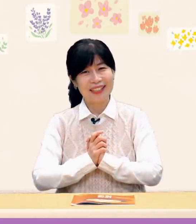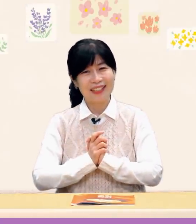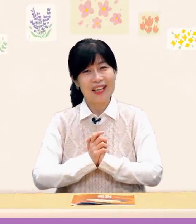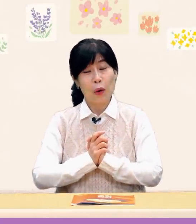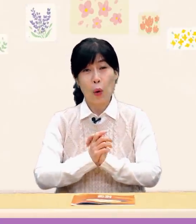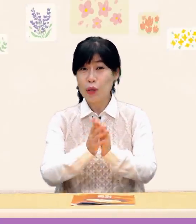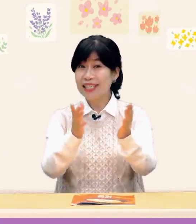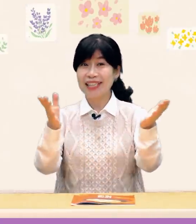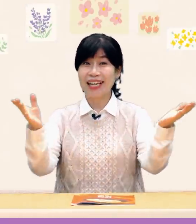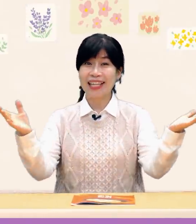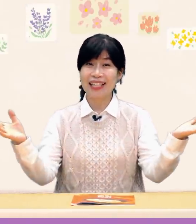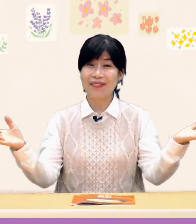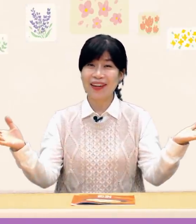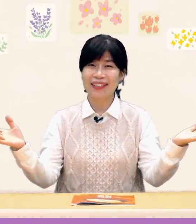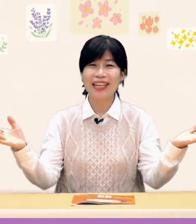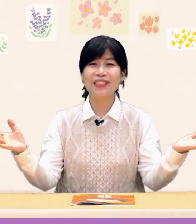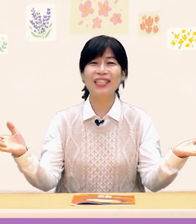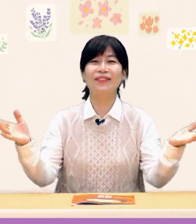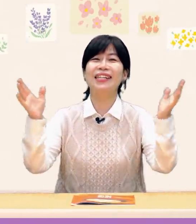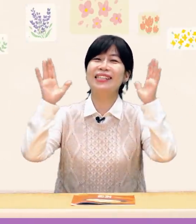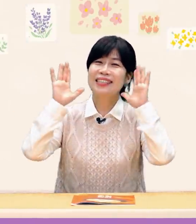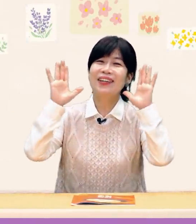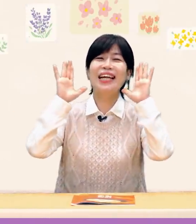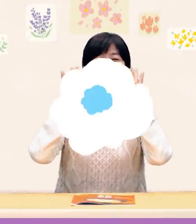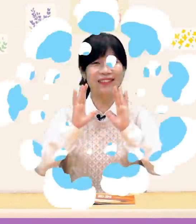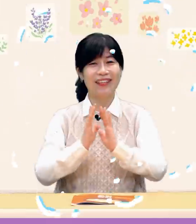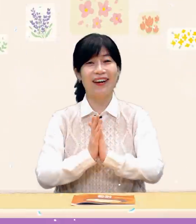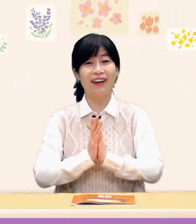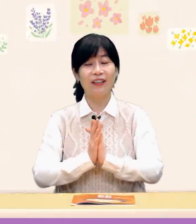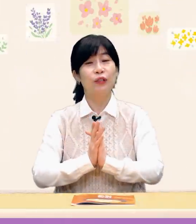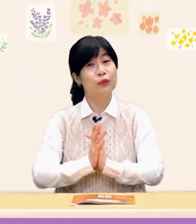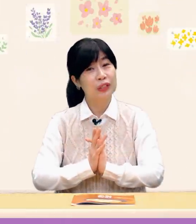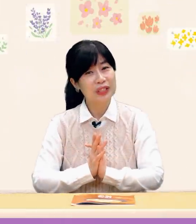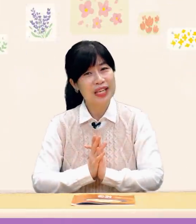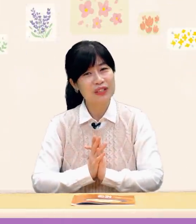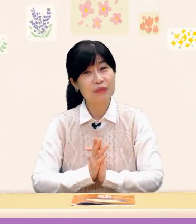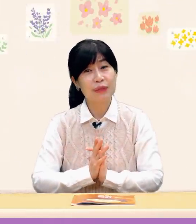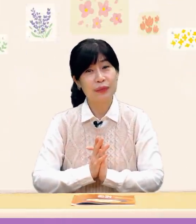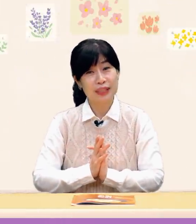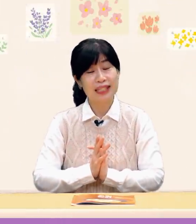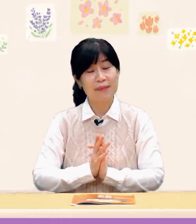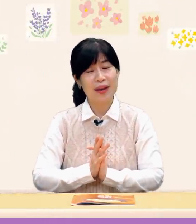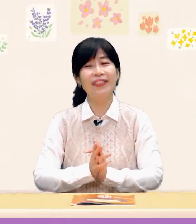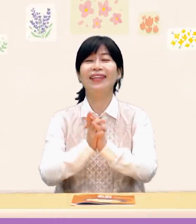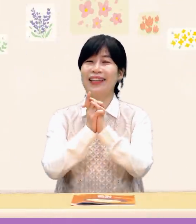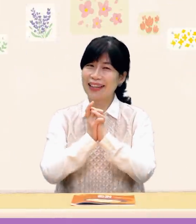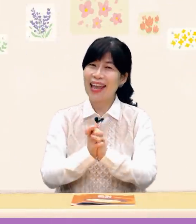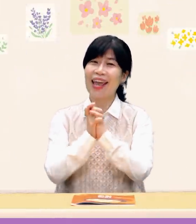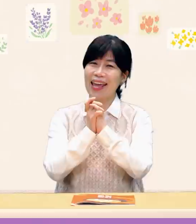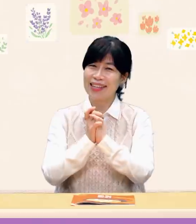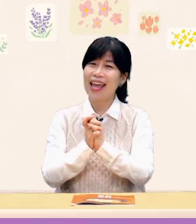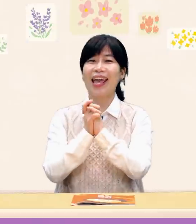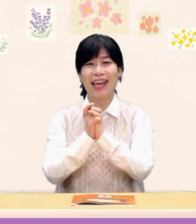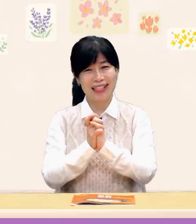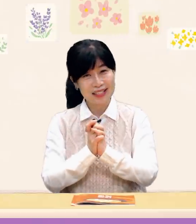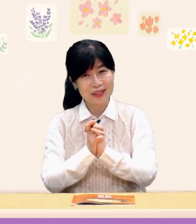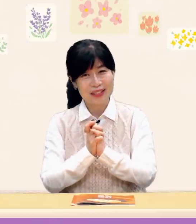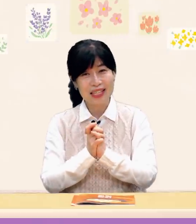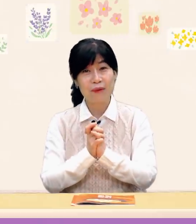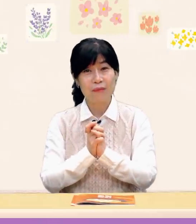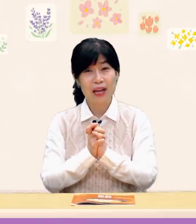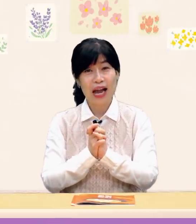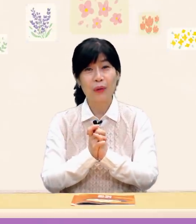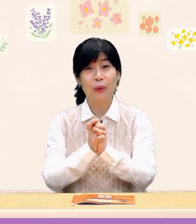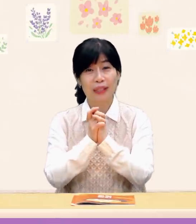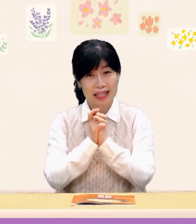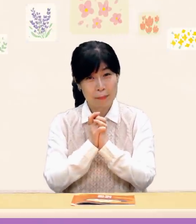불러주셨잖아요. 온 세상에 다니며 예수님을 전하라고요. 우리도 예수님이 부르신다면 네네